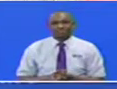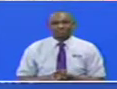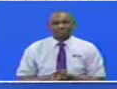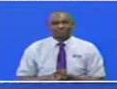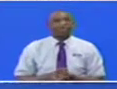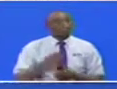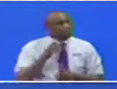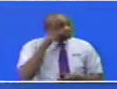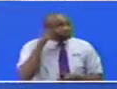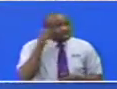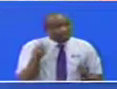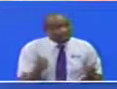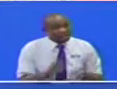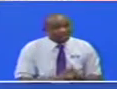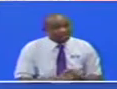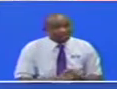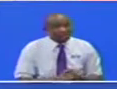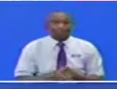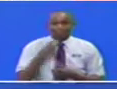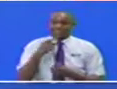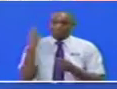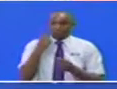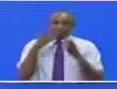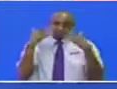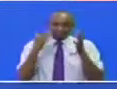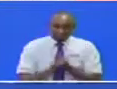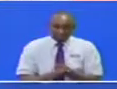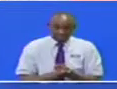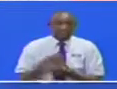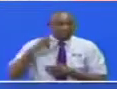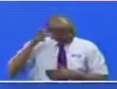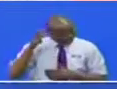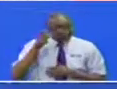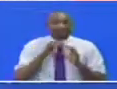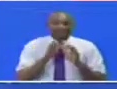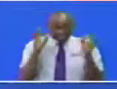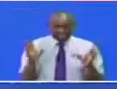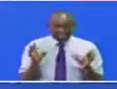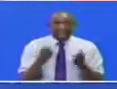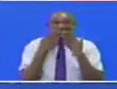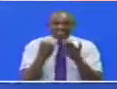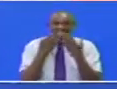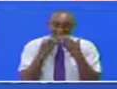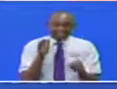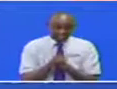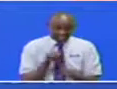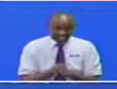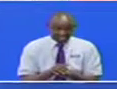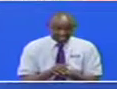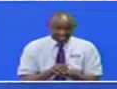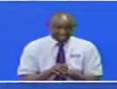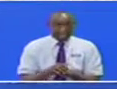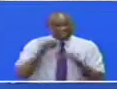Mitula, nadhani unanipata vema. Siku ya leo tunapongeza. Nimesikia sasa. Asanti sana. Asanti